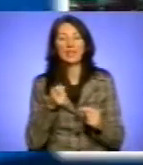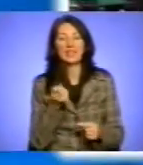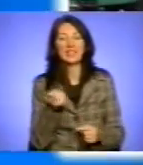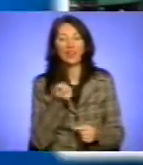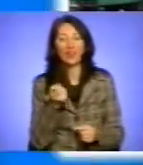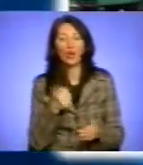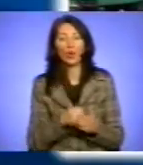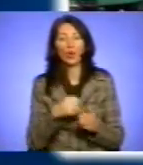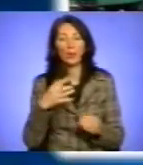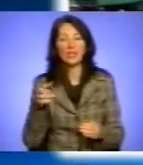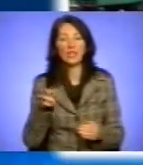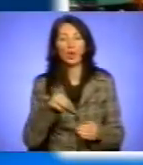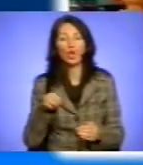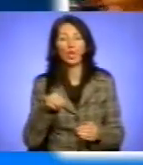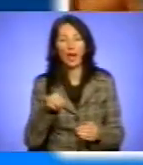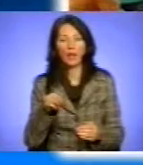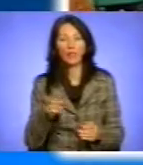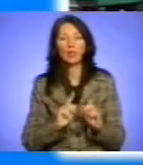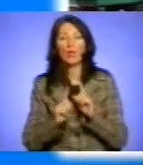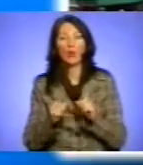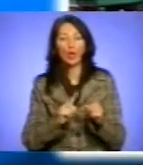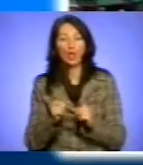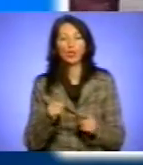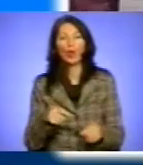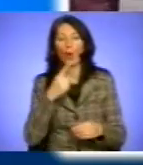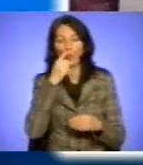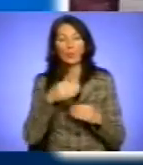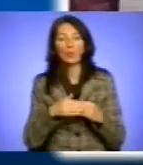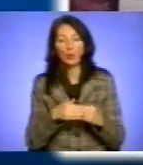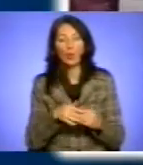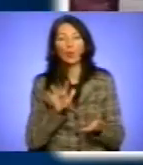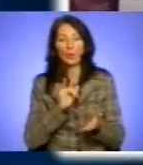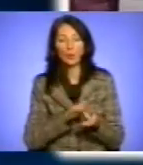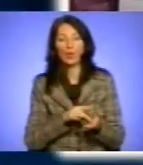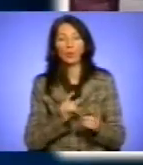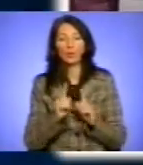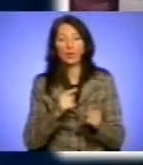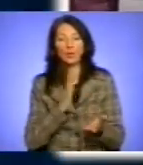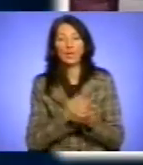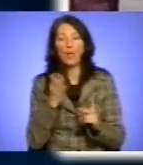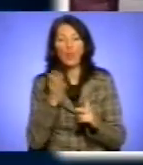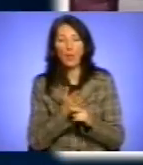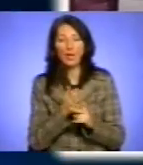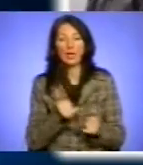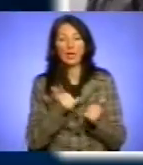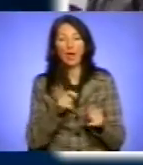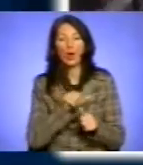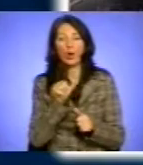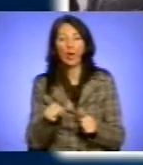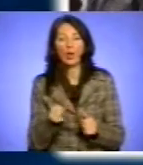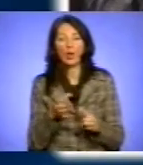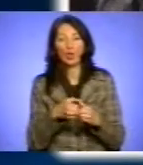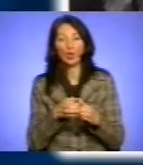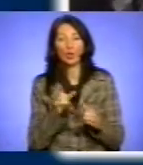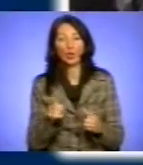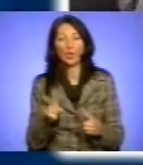До 15 травня на проїзд у міжміському та приміському транспорті діють пільги для окремих категорій населення. Чи завжди жителі